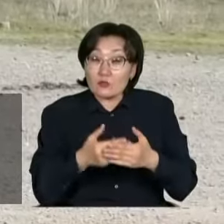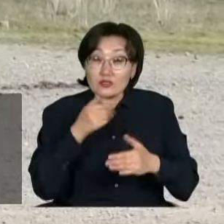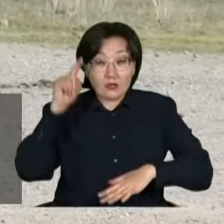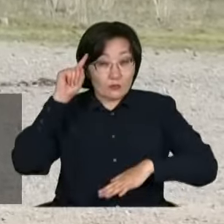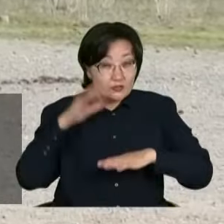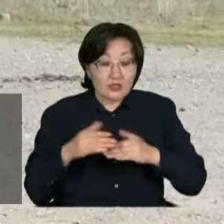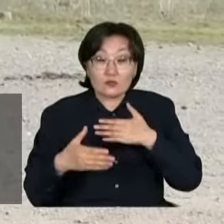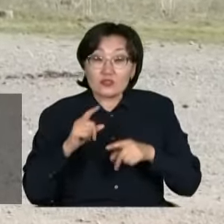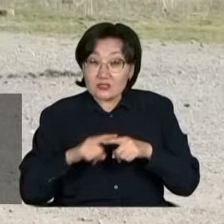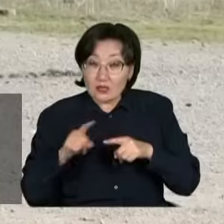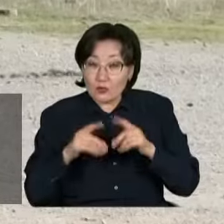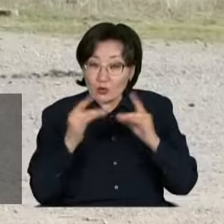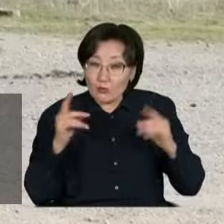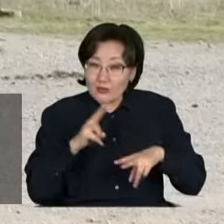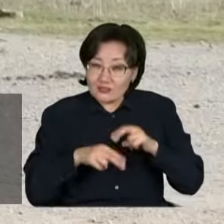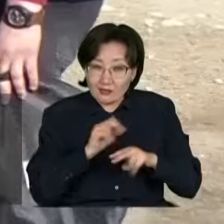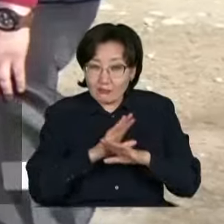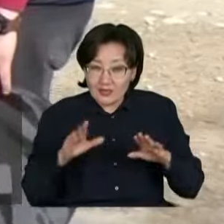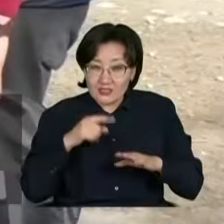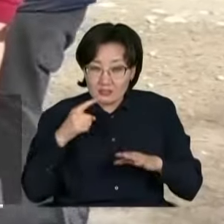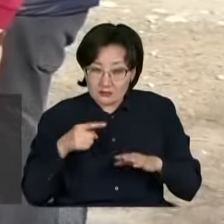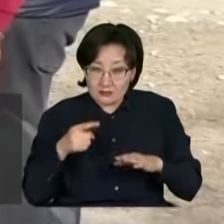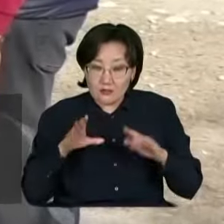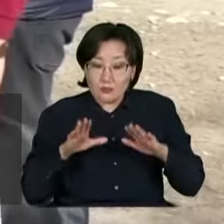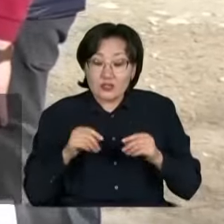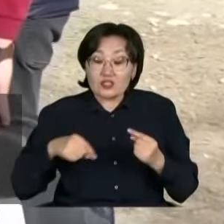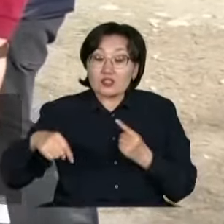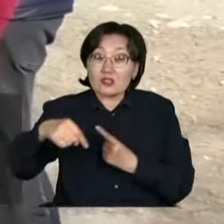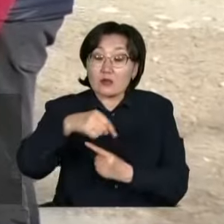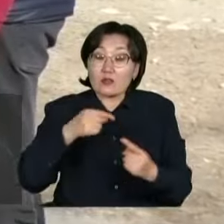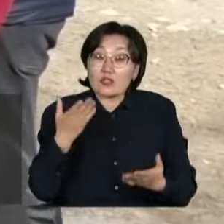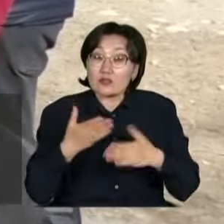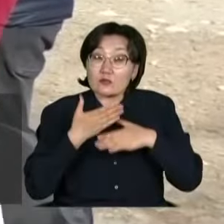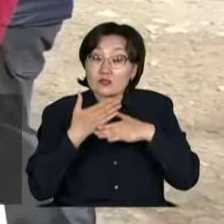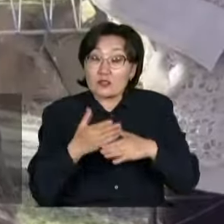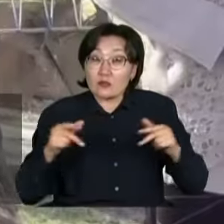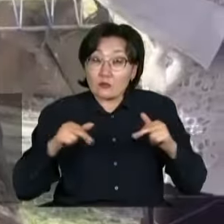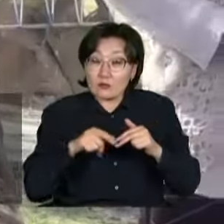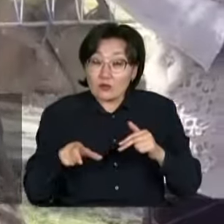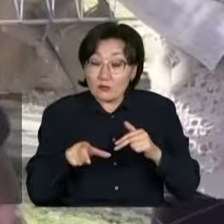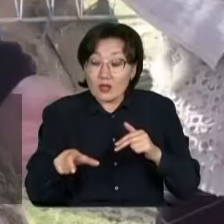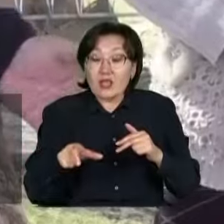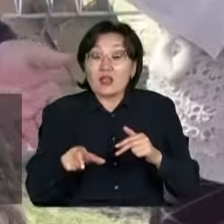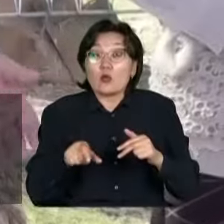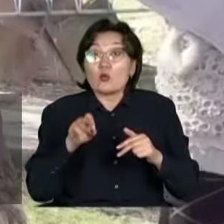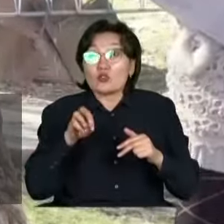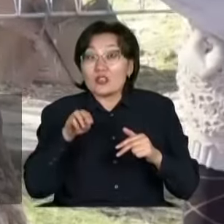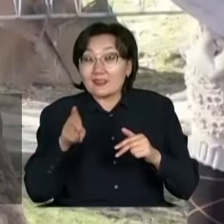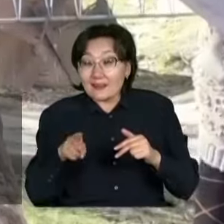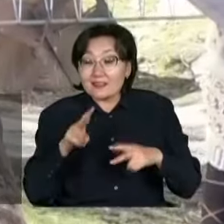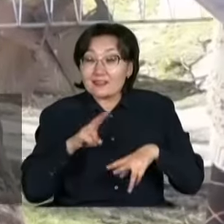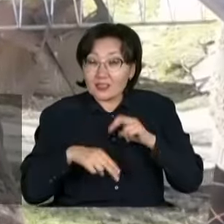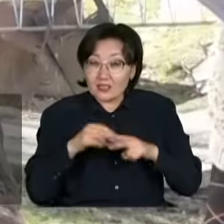ол жақын арада көпір салынбайды деп кесіп айтты. Тек кәсіпкерлер демеушілігімен жаяу жүргіншілер өткелі салынады. Оның өзі